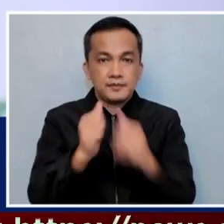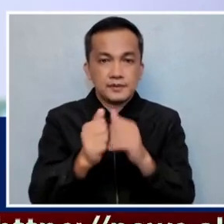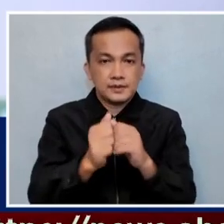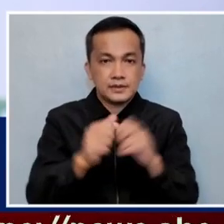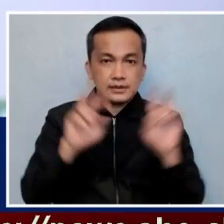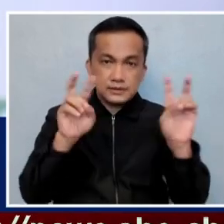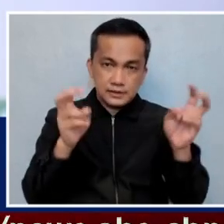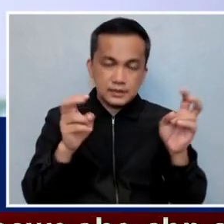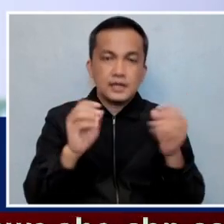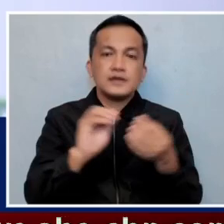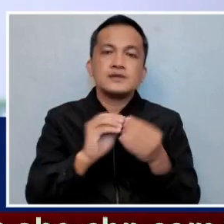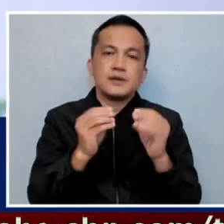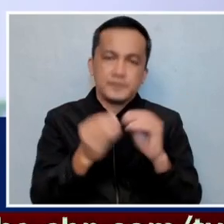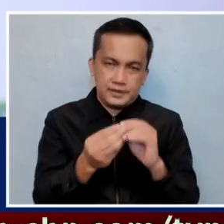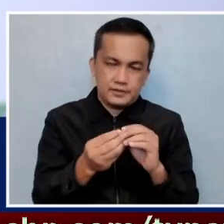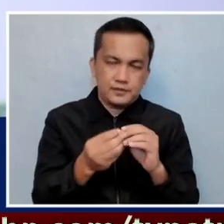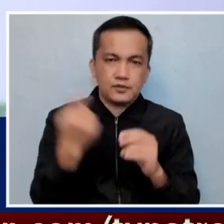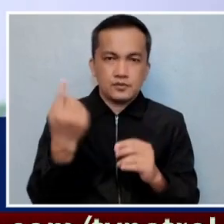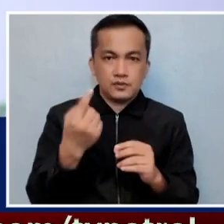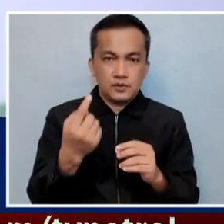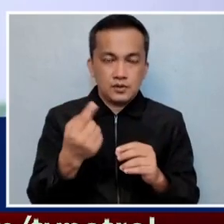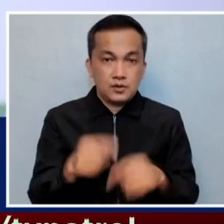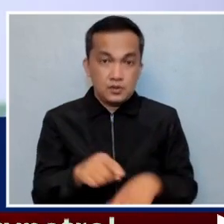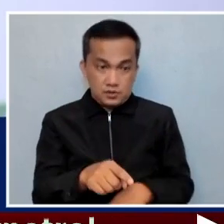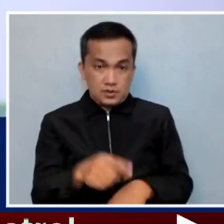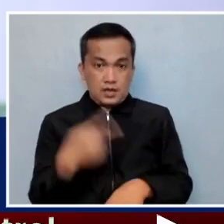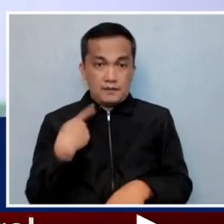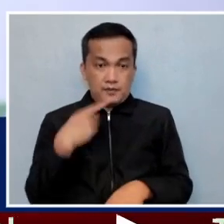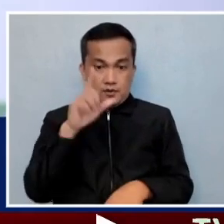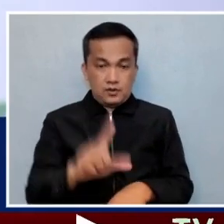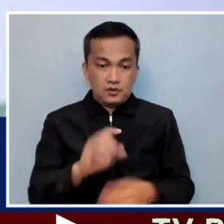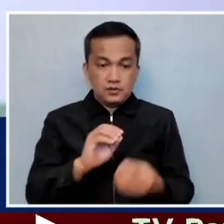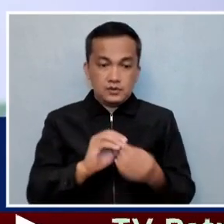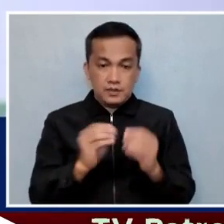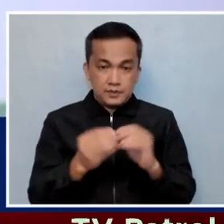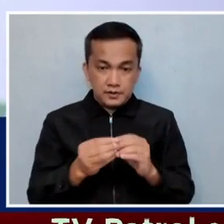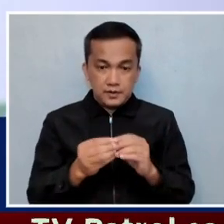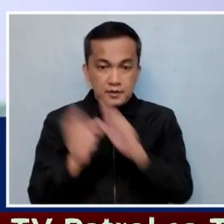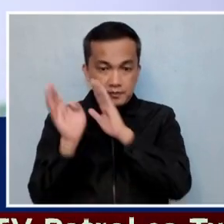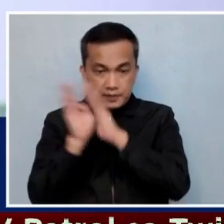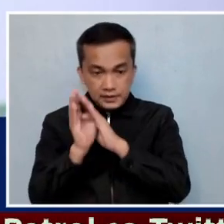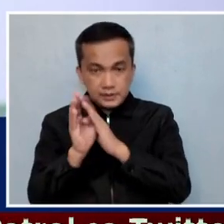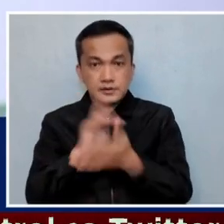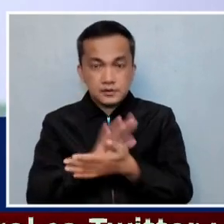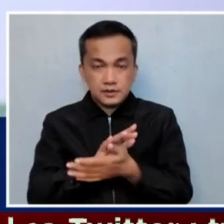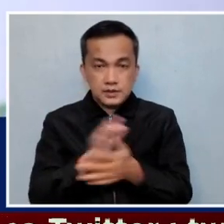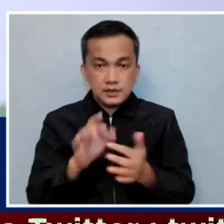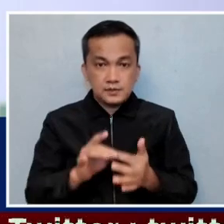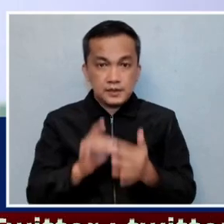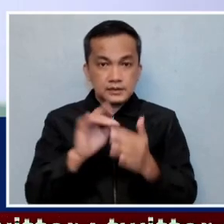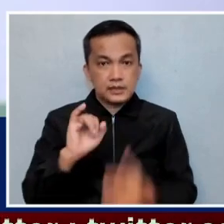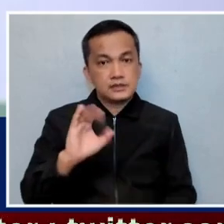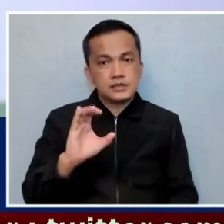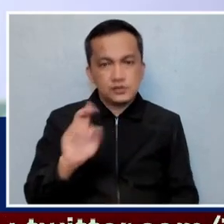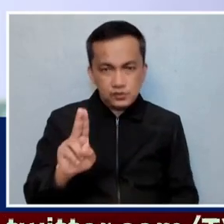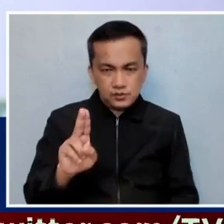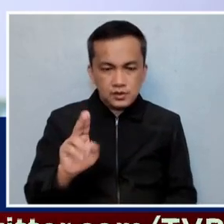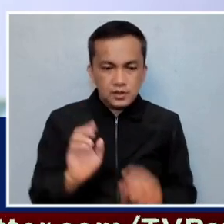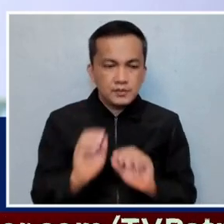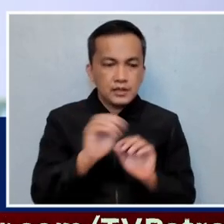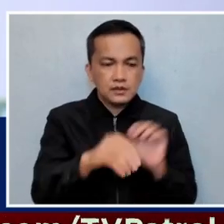numbers again. If you have low number of beds for COVID, especially in ICUs, malagyan ka lang